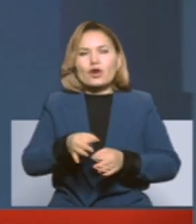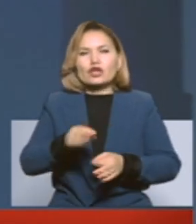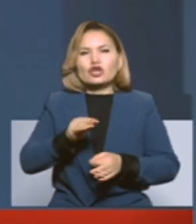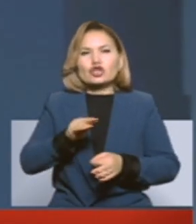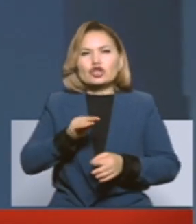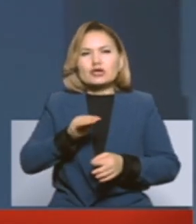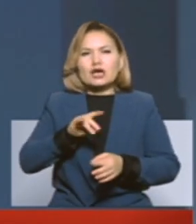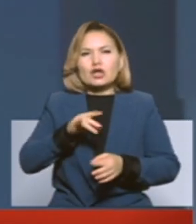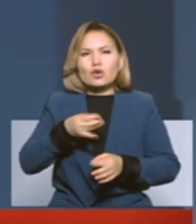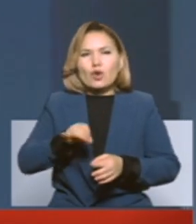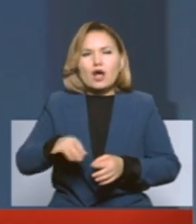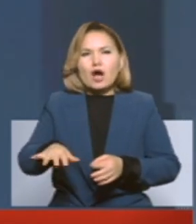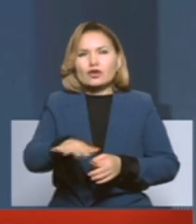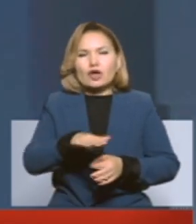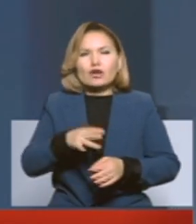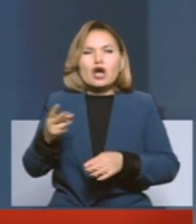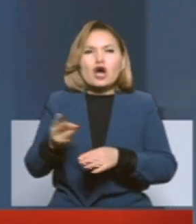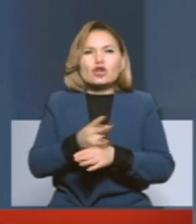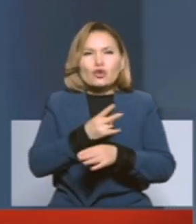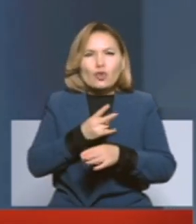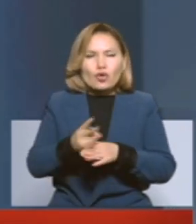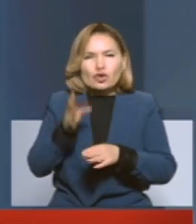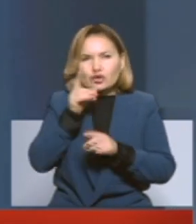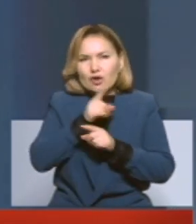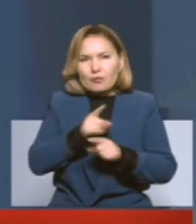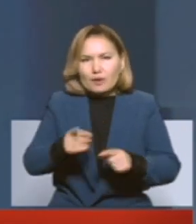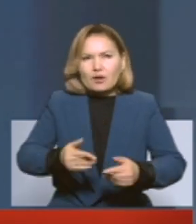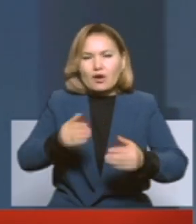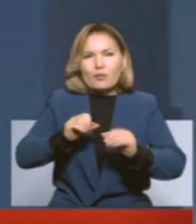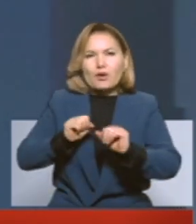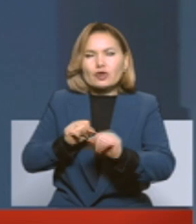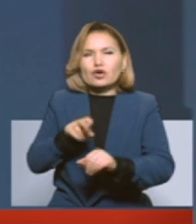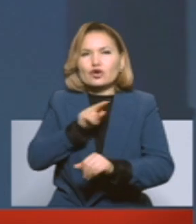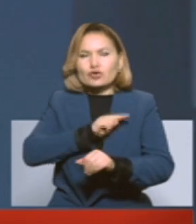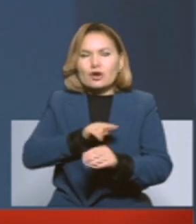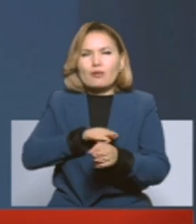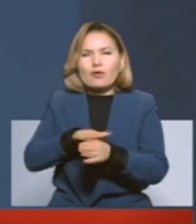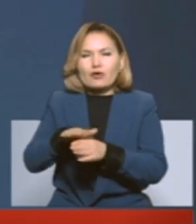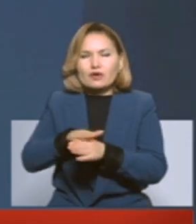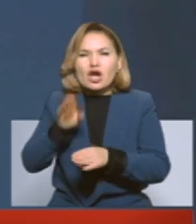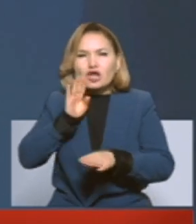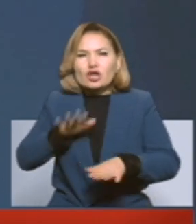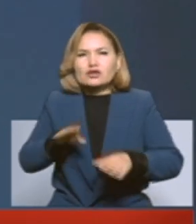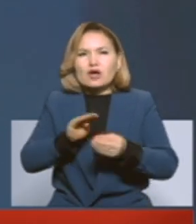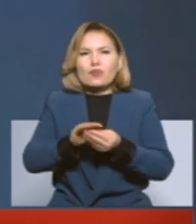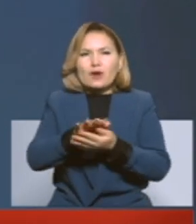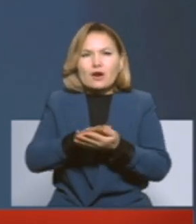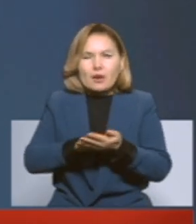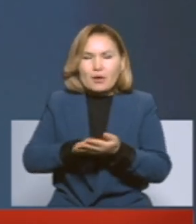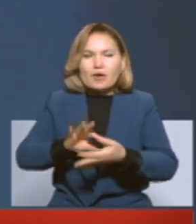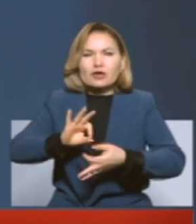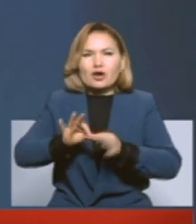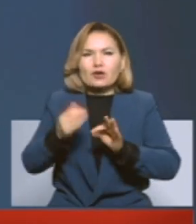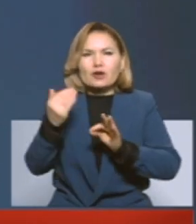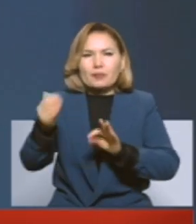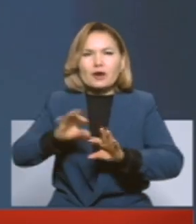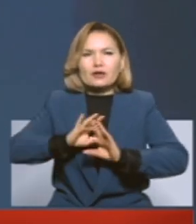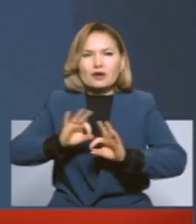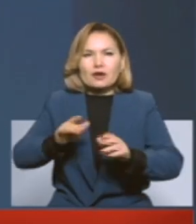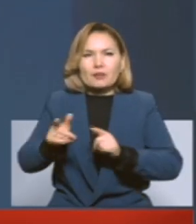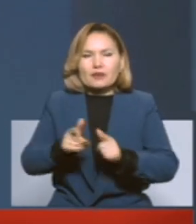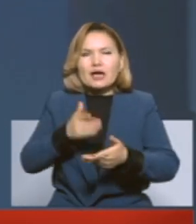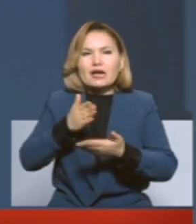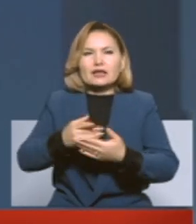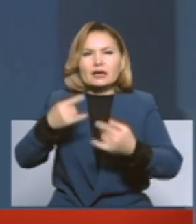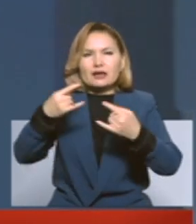Жылыой ауданында түні бойы жаға бекіту жұмыстары жүргізілді. Тасқын судан қауіп сейілер емес. Аймақтағы әріптесім Нұрсұлтан Нұрсейіт